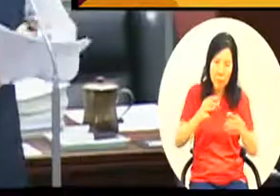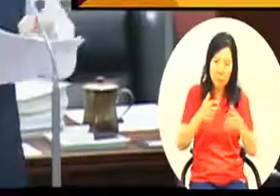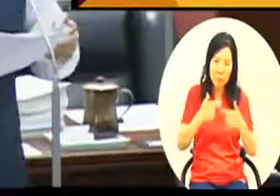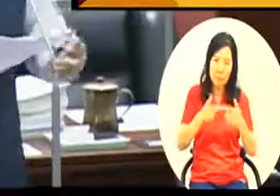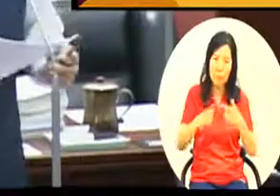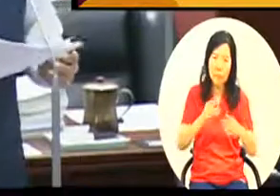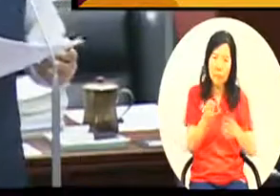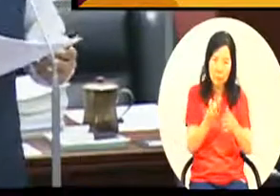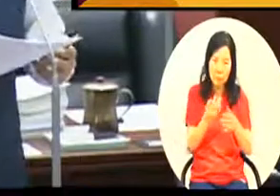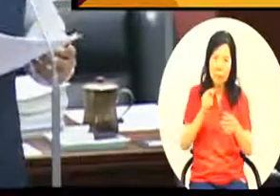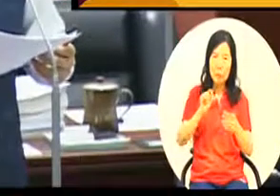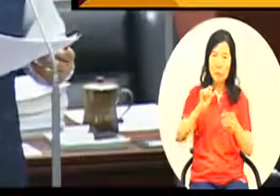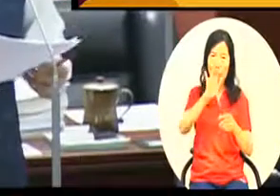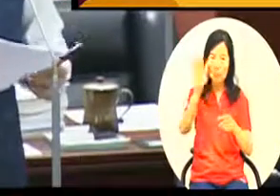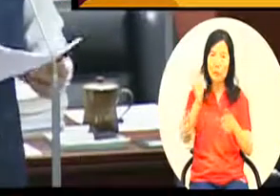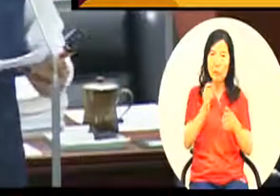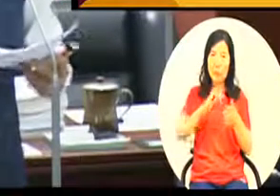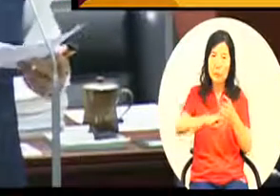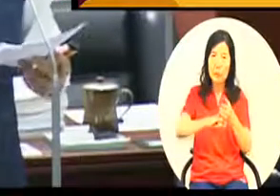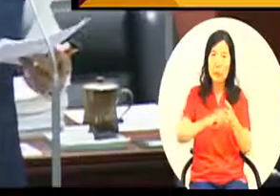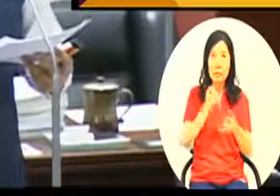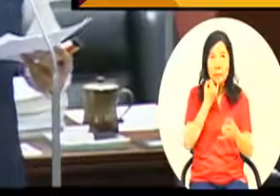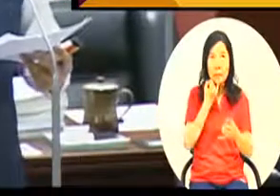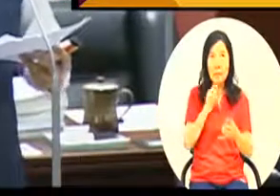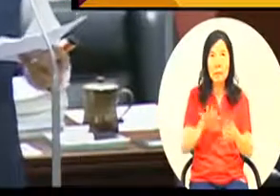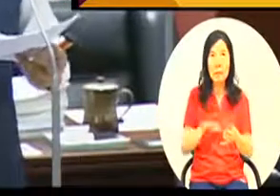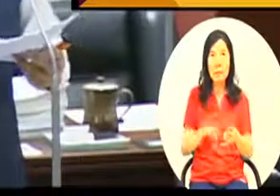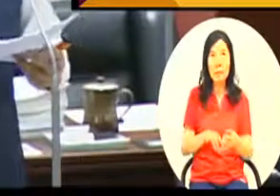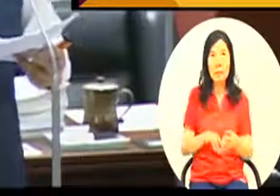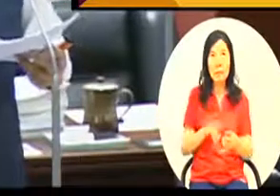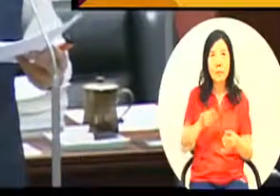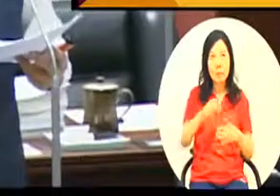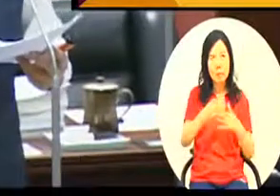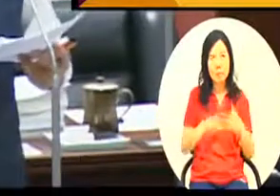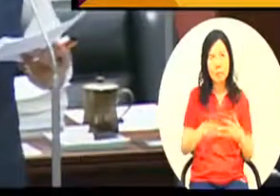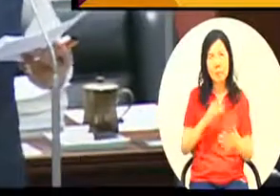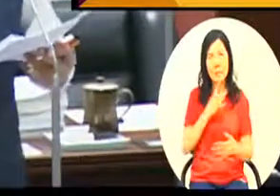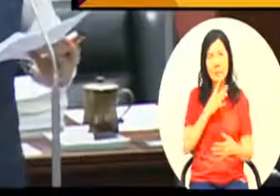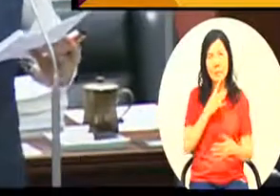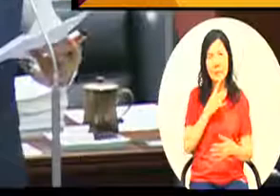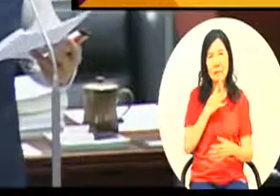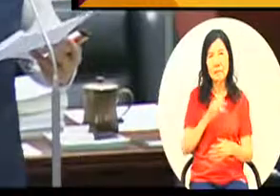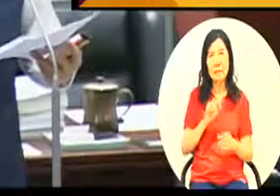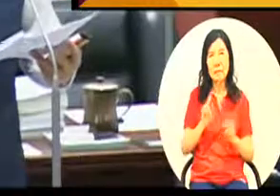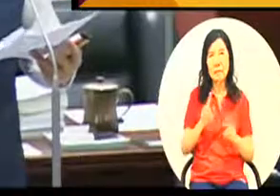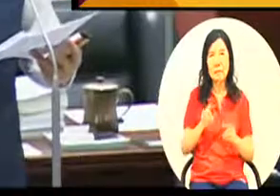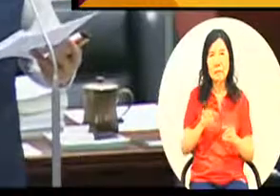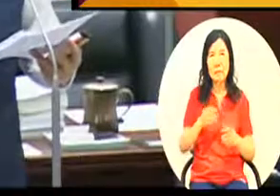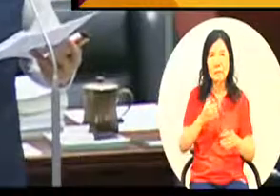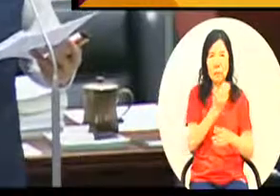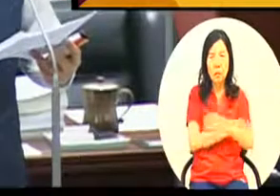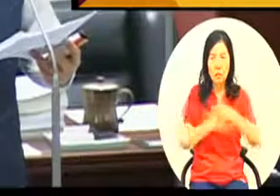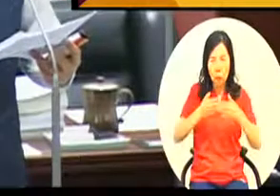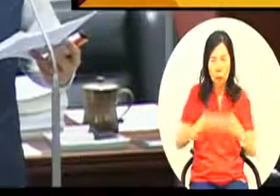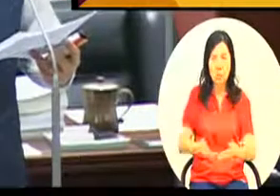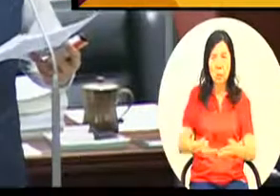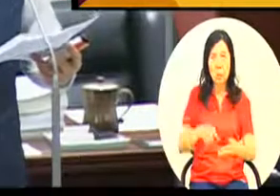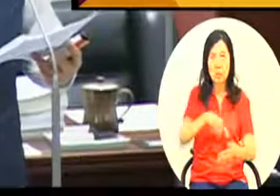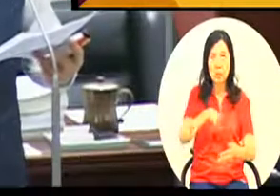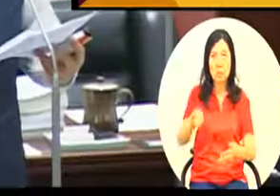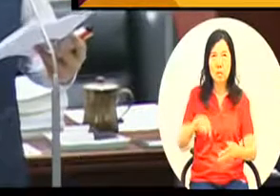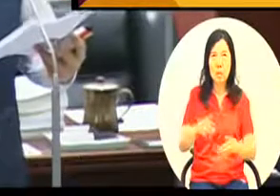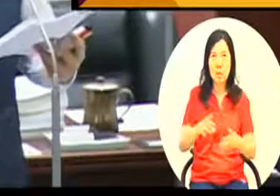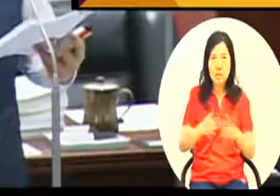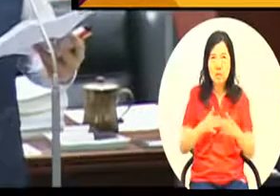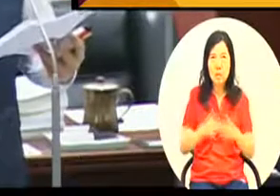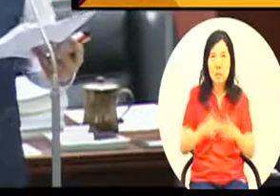天就可以预约订车。这个制度我觉得很奇怪啊，不是越重度 的需要